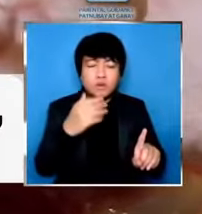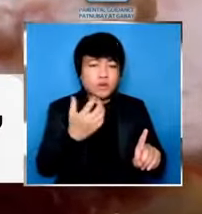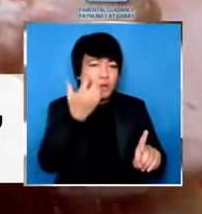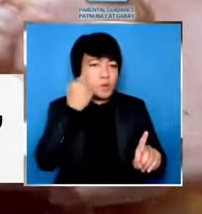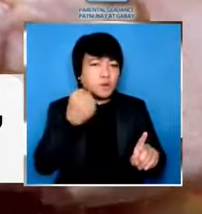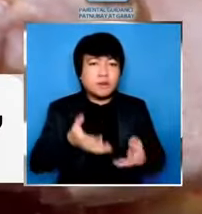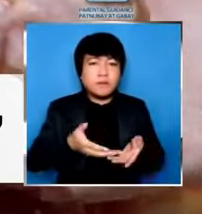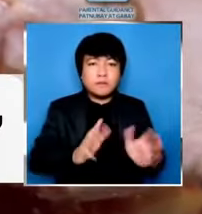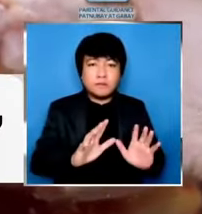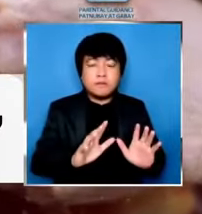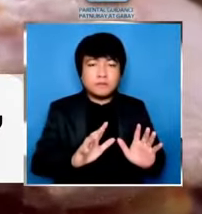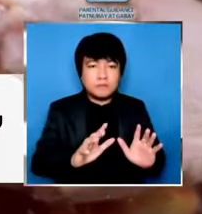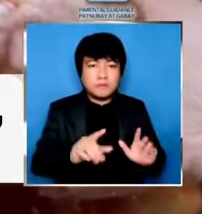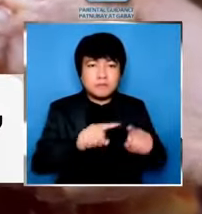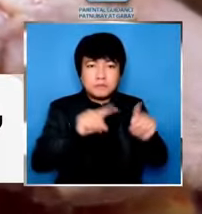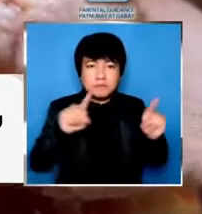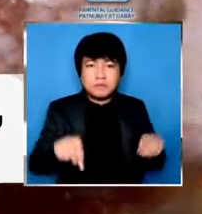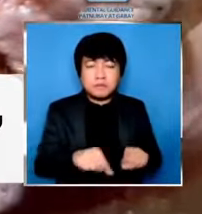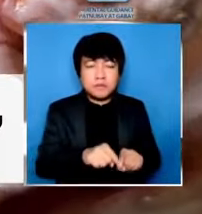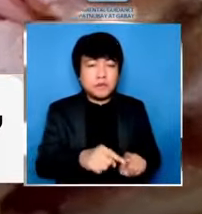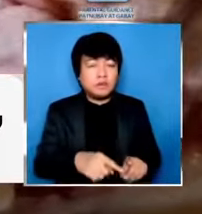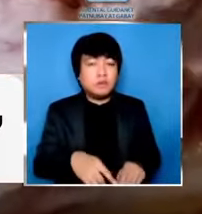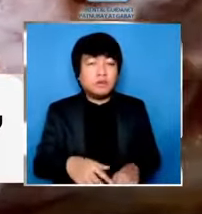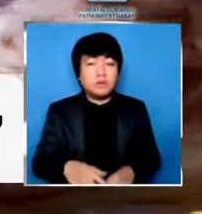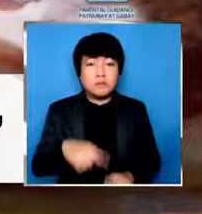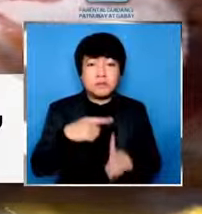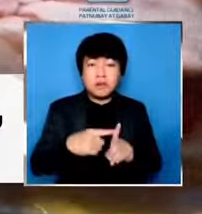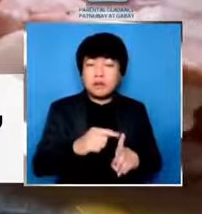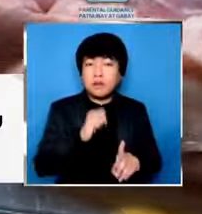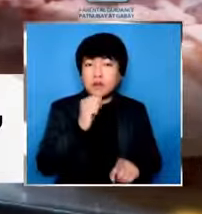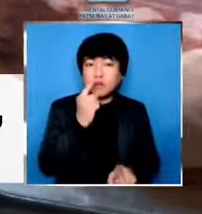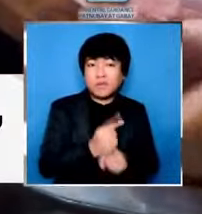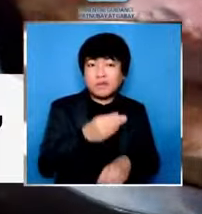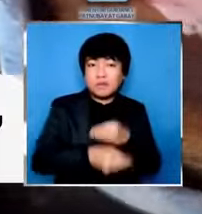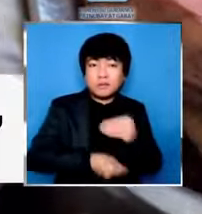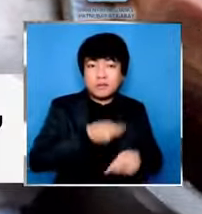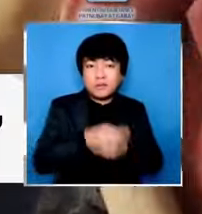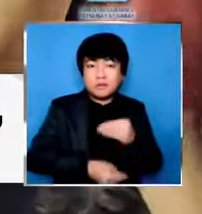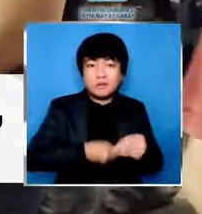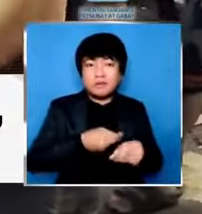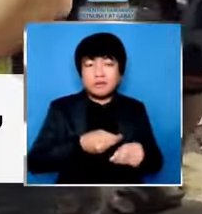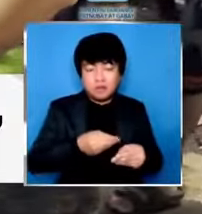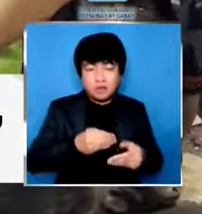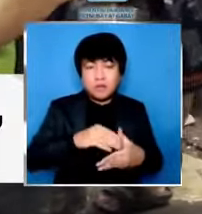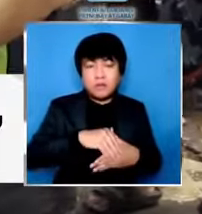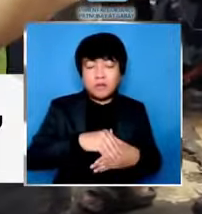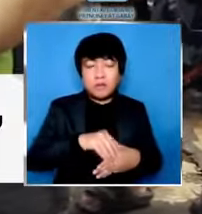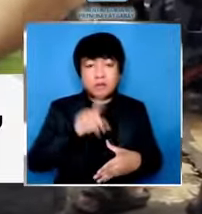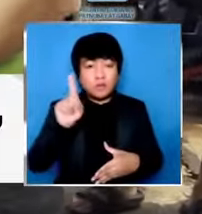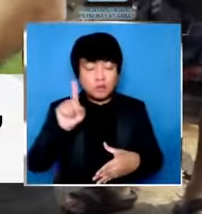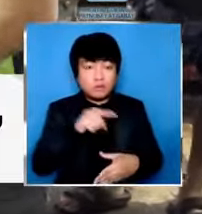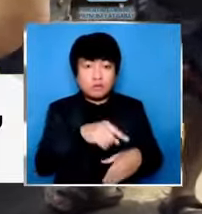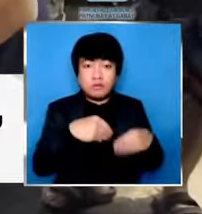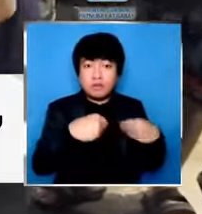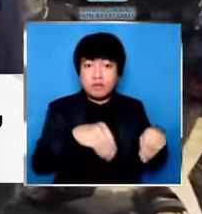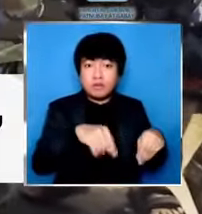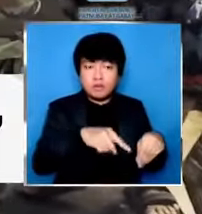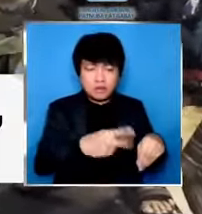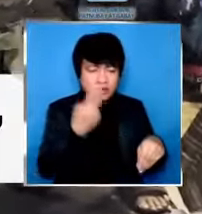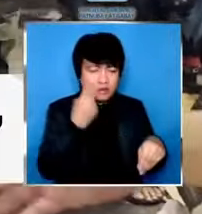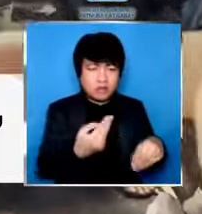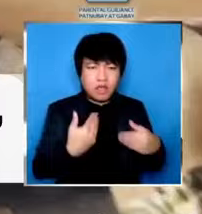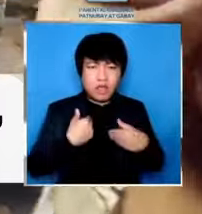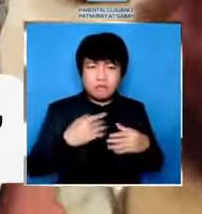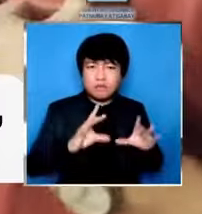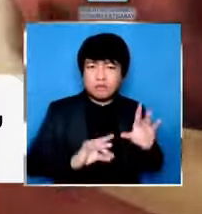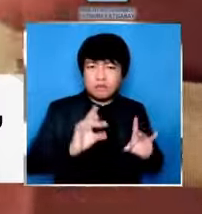dito, mishandled o hindi rin umano tama ang paghawak sa mga frozen meat. Sa isang tindahan, nagtutubig at malagkit na ang mga panindang